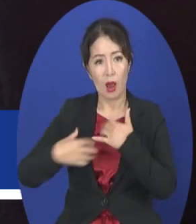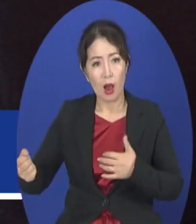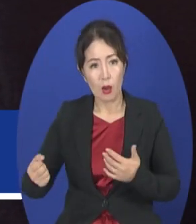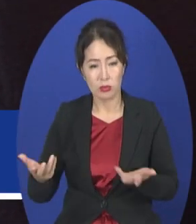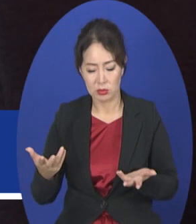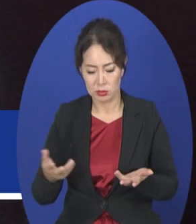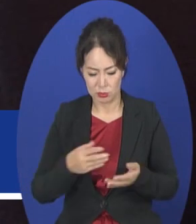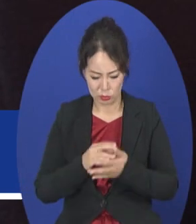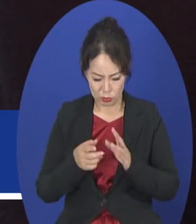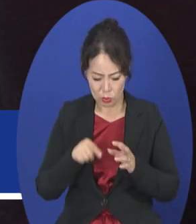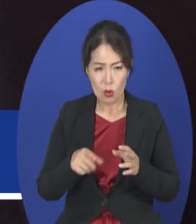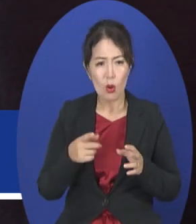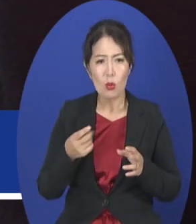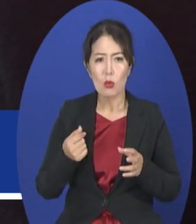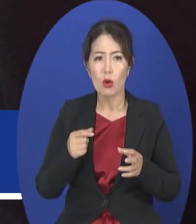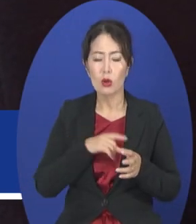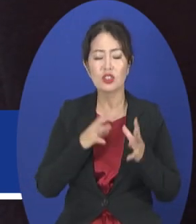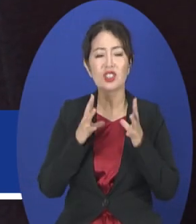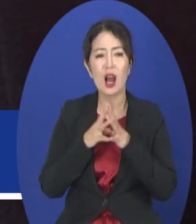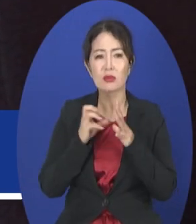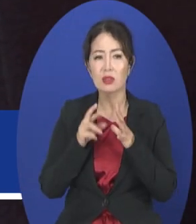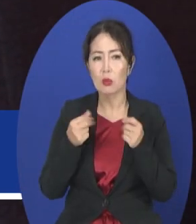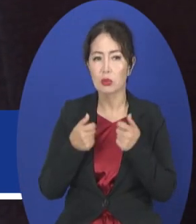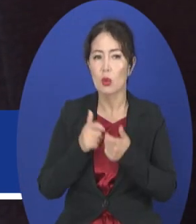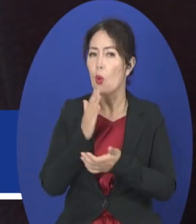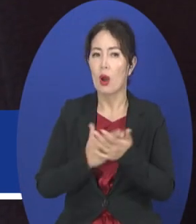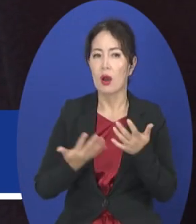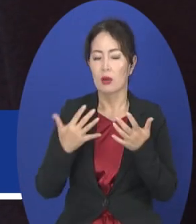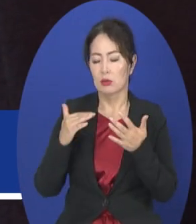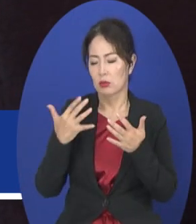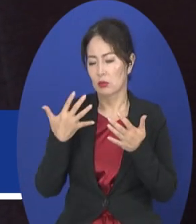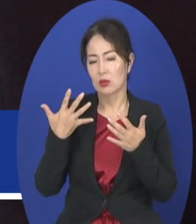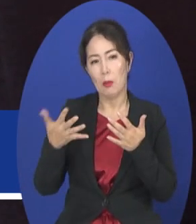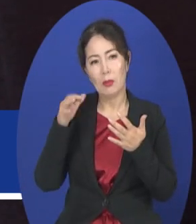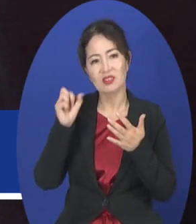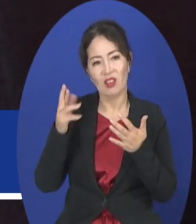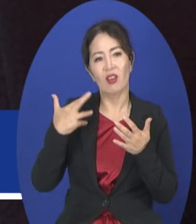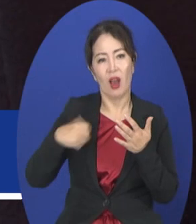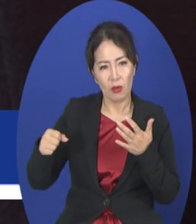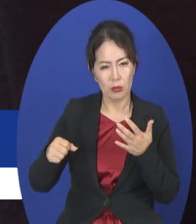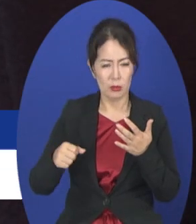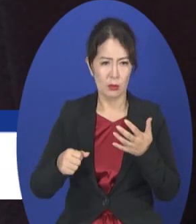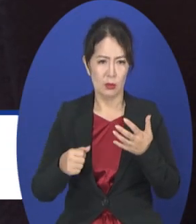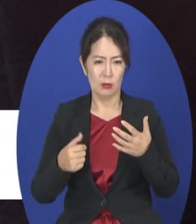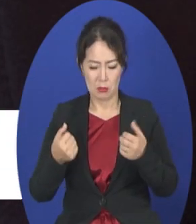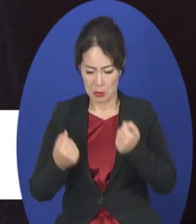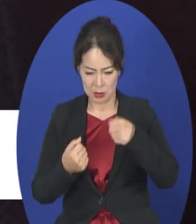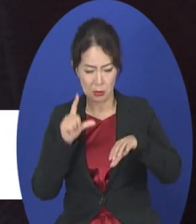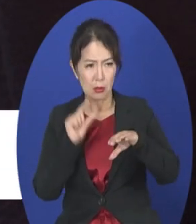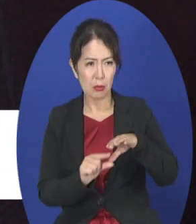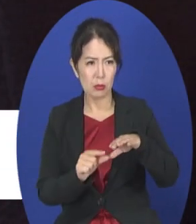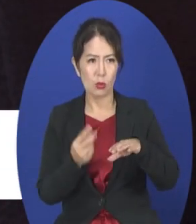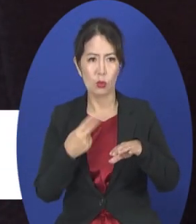байгаа. Гэхдээ тэр хөрөнгийг бол яг тэр 10 сая төгрөгөндөө биш, тал үнээр нь ерөөхдөө бодож ингээ барьцаагийн маань ингээ миний машиныг тал үнээр нь